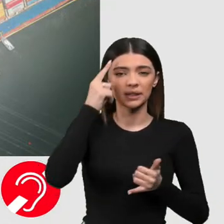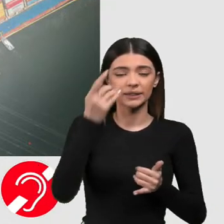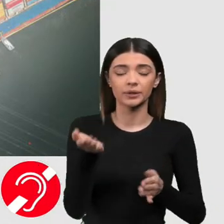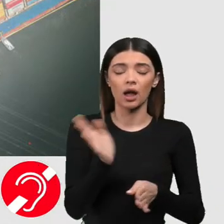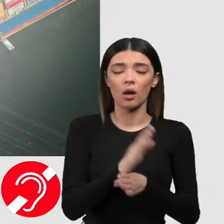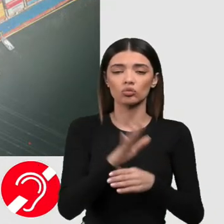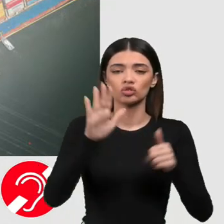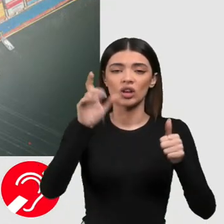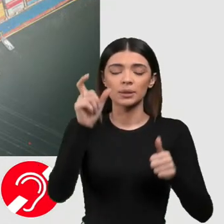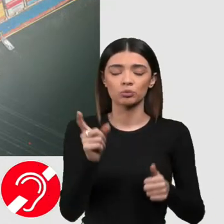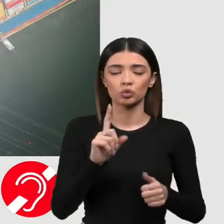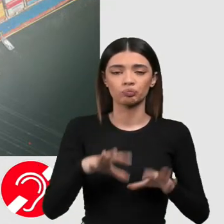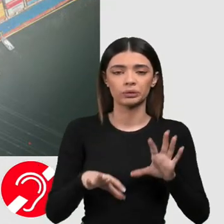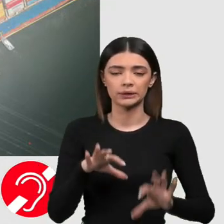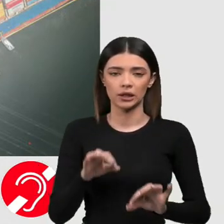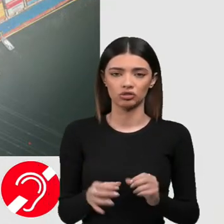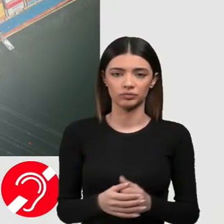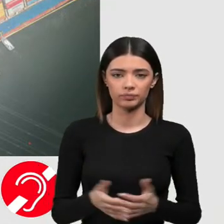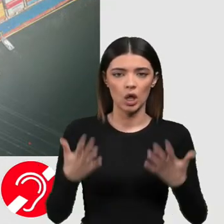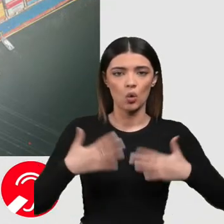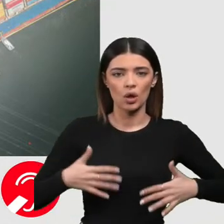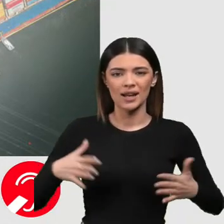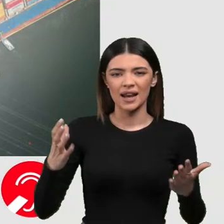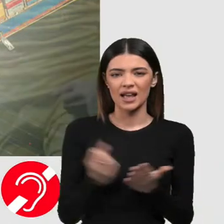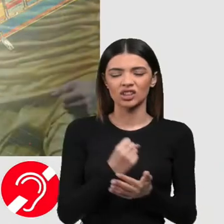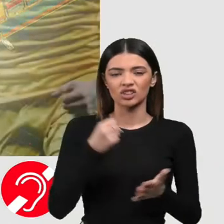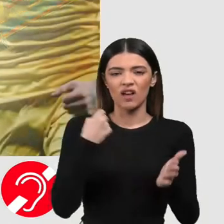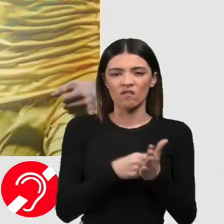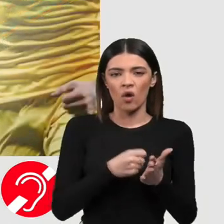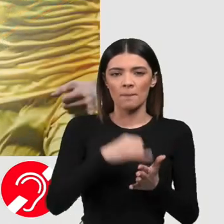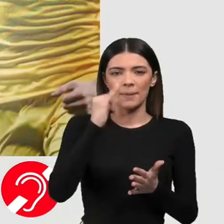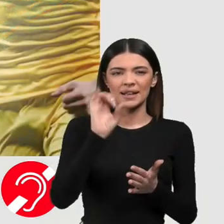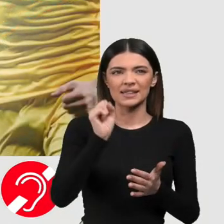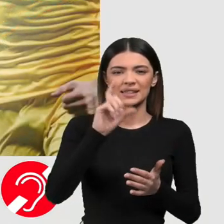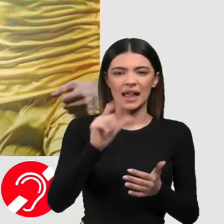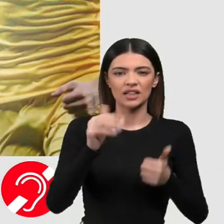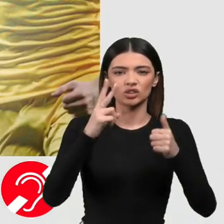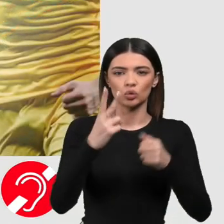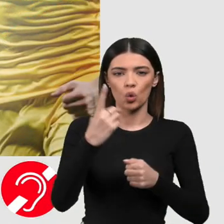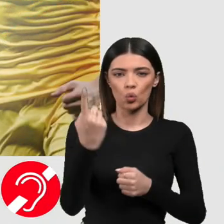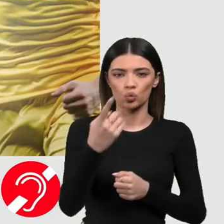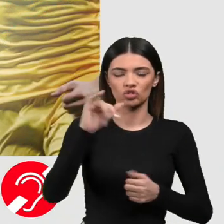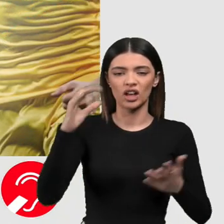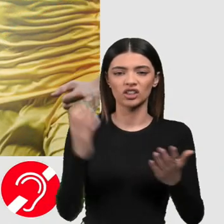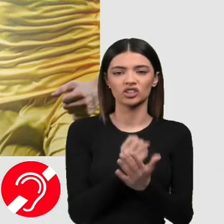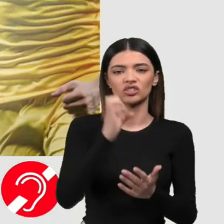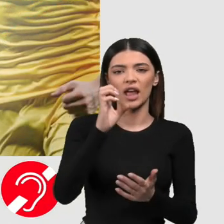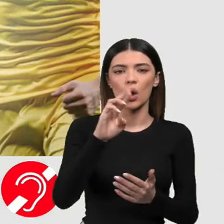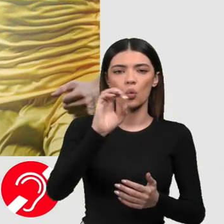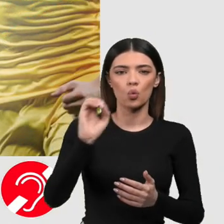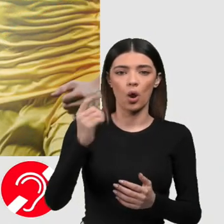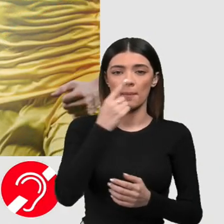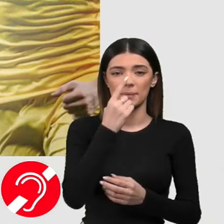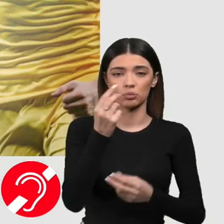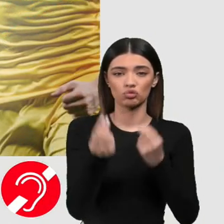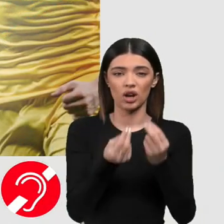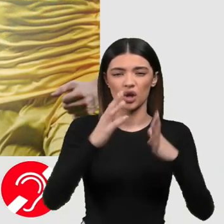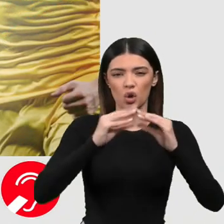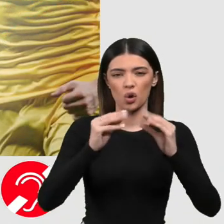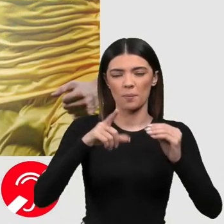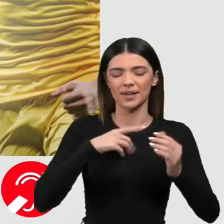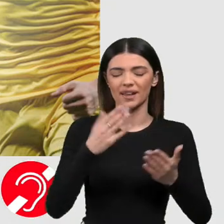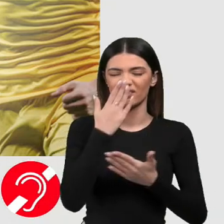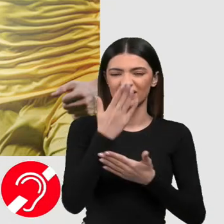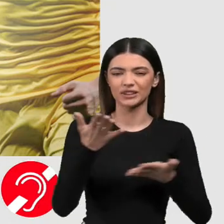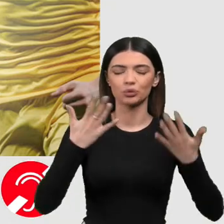Autoritățile presupun că aceste persoane au decedat. Iar Ucraina a câștigat cu Islanda scor 2-1 și s-a calificat la Euro. Primul meci al tricolorilor